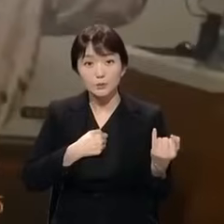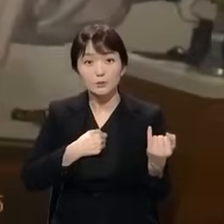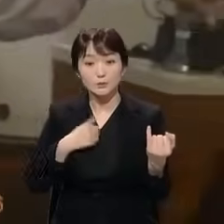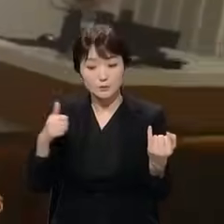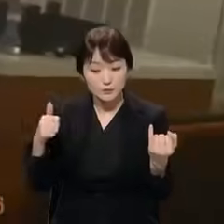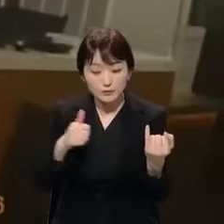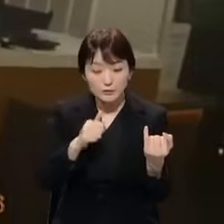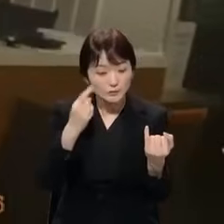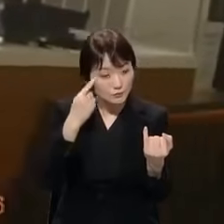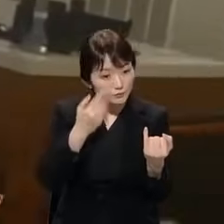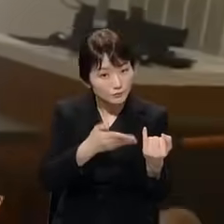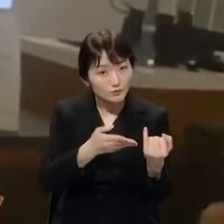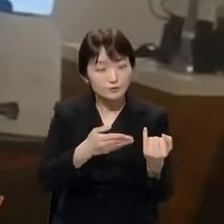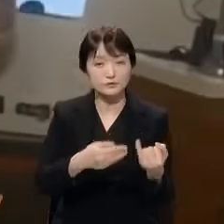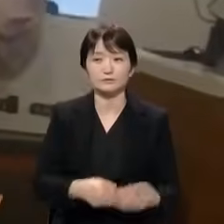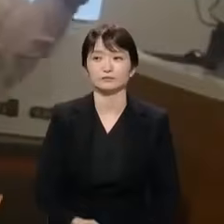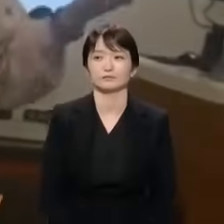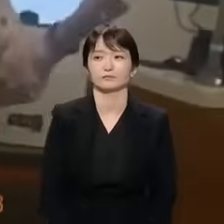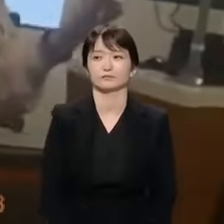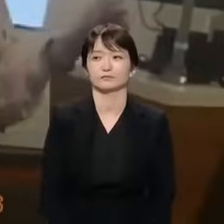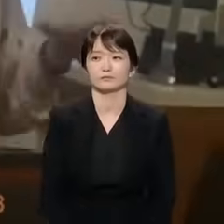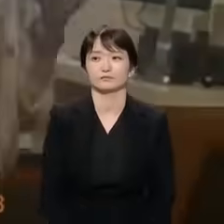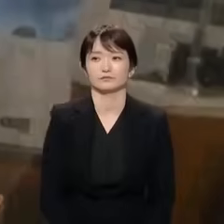건네고 있습니다. 당시 상황을 보시겠습니다.